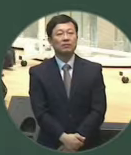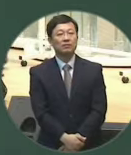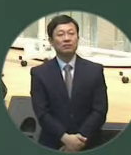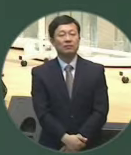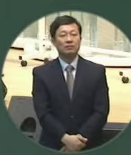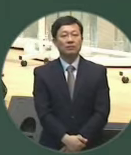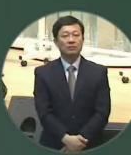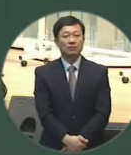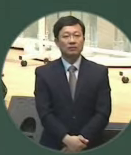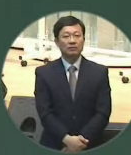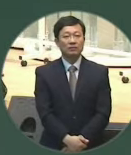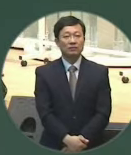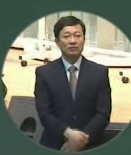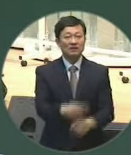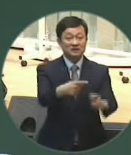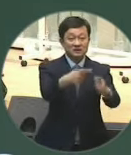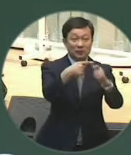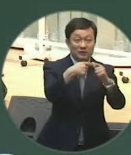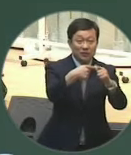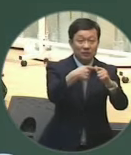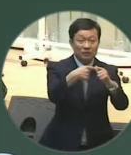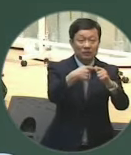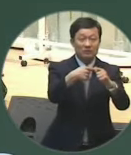directions. 진짜로